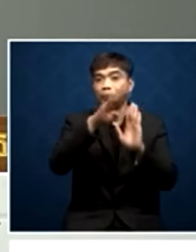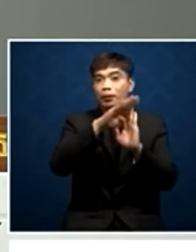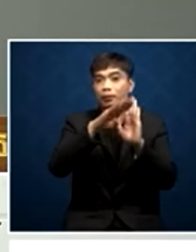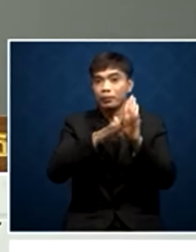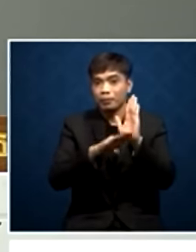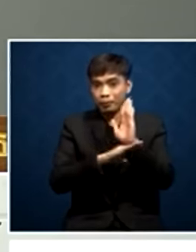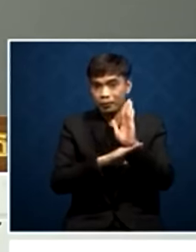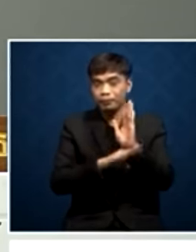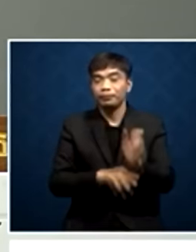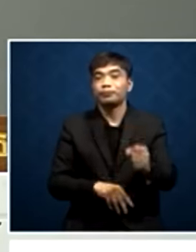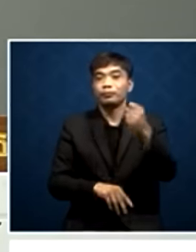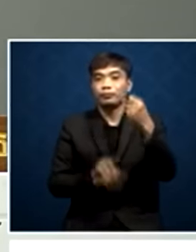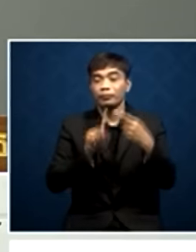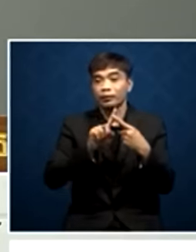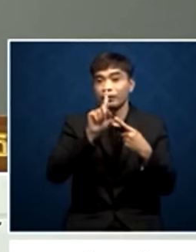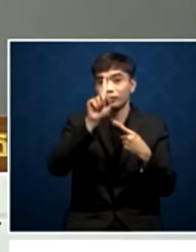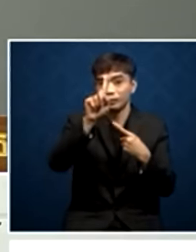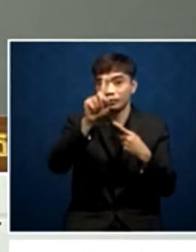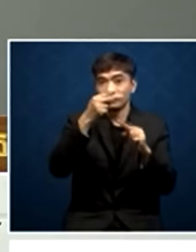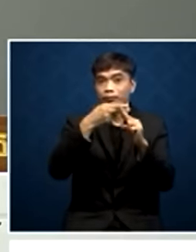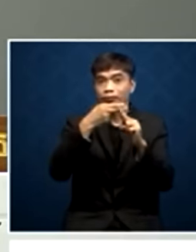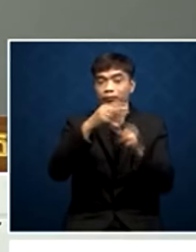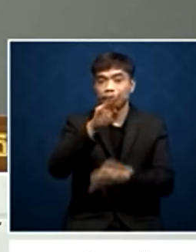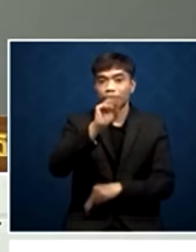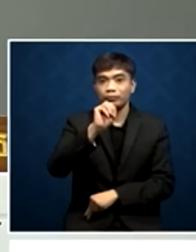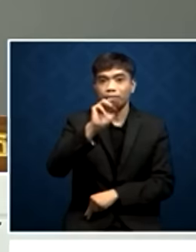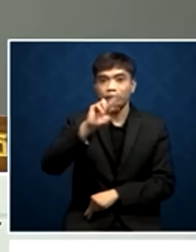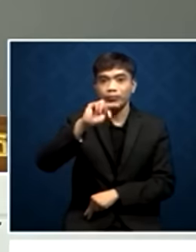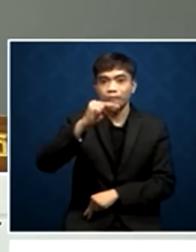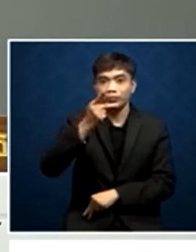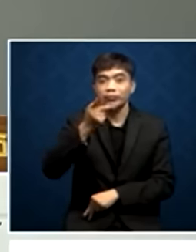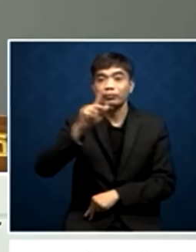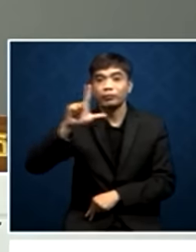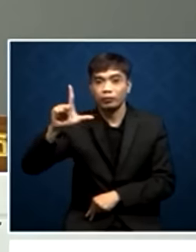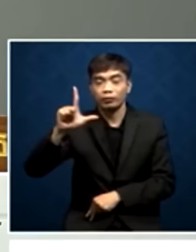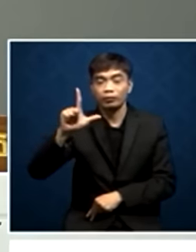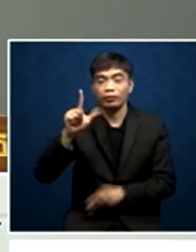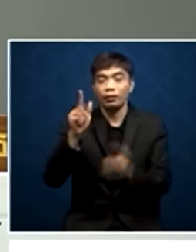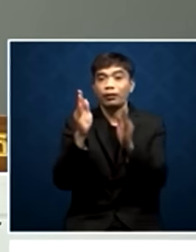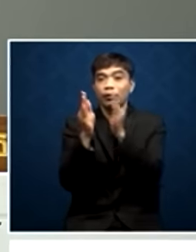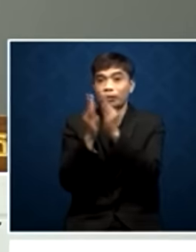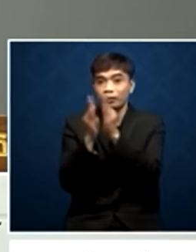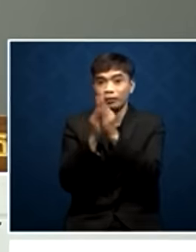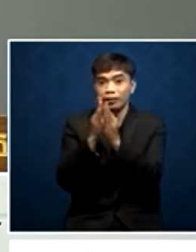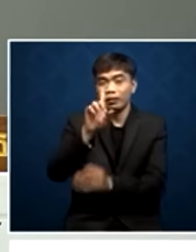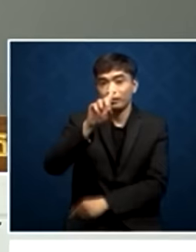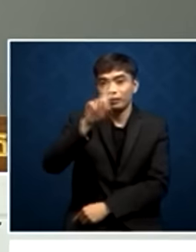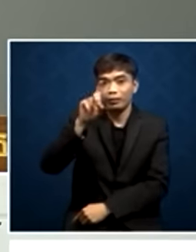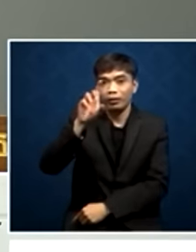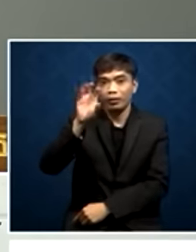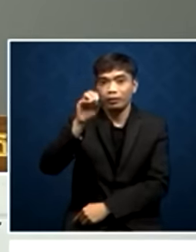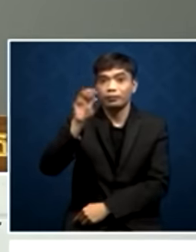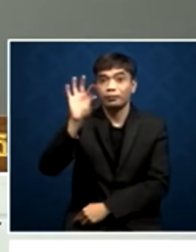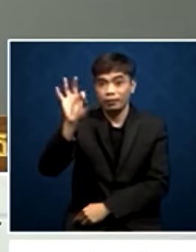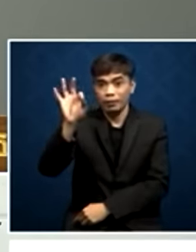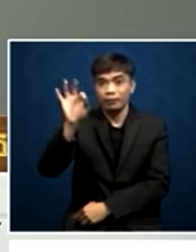1นายมงคลสุระสัจจะได้159คะแ